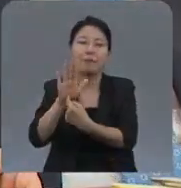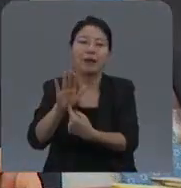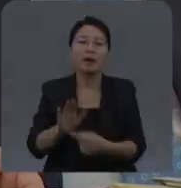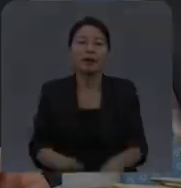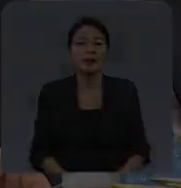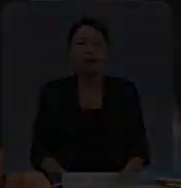đe dọa